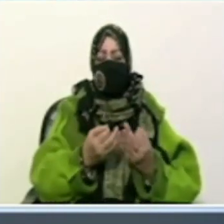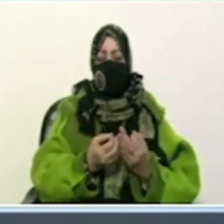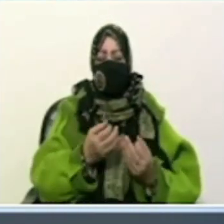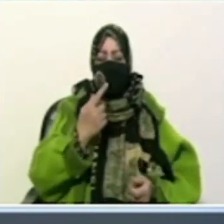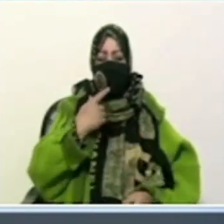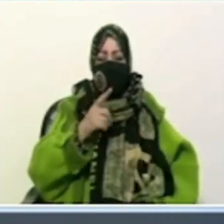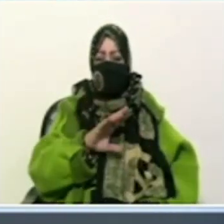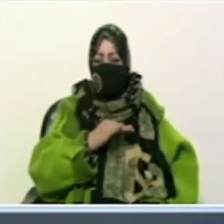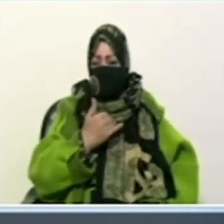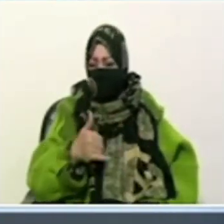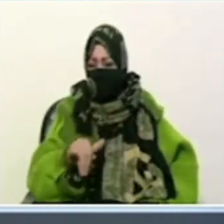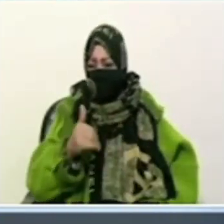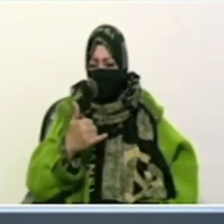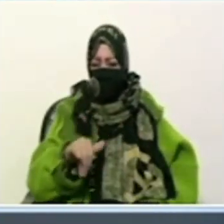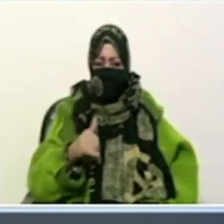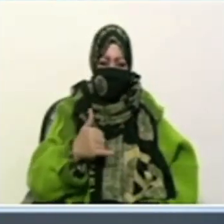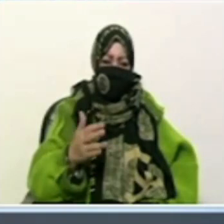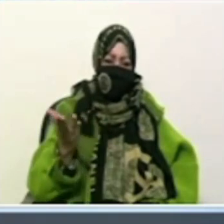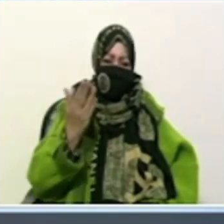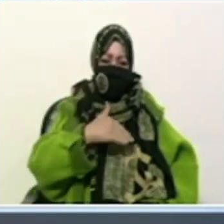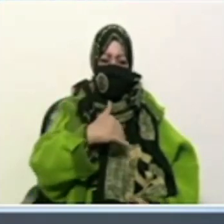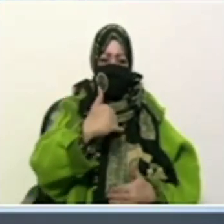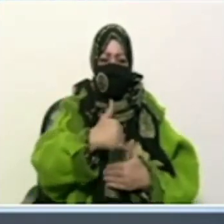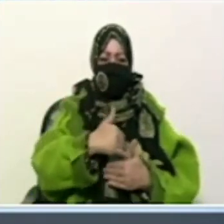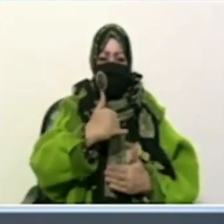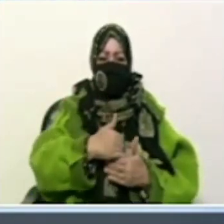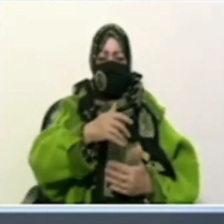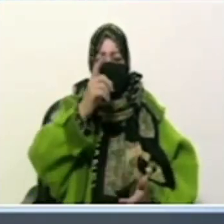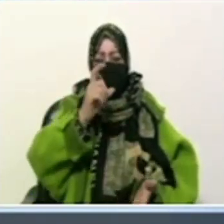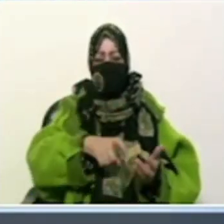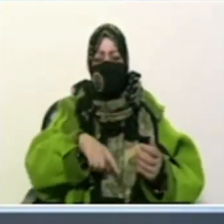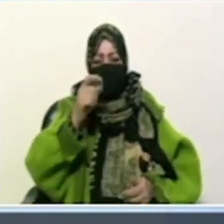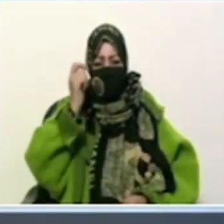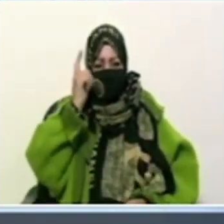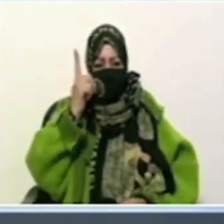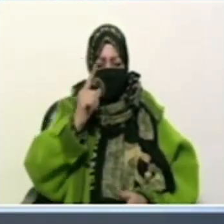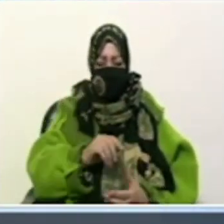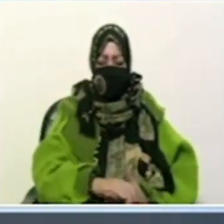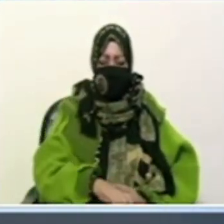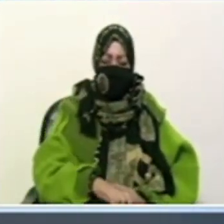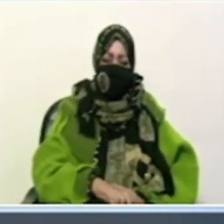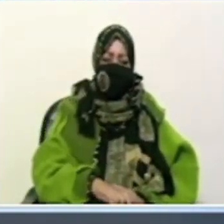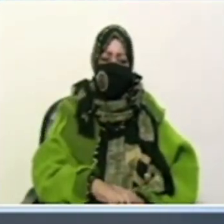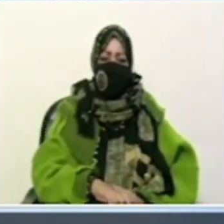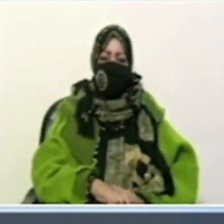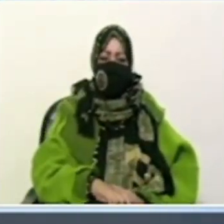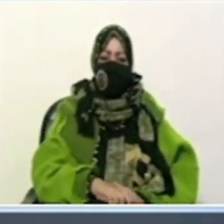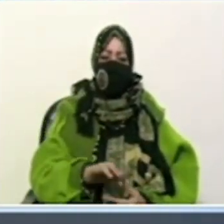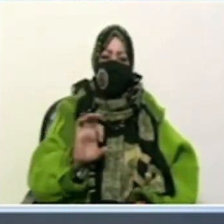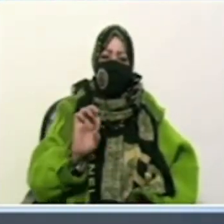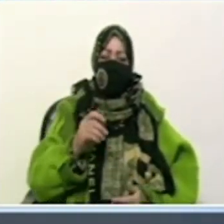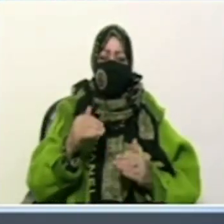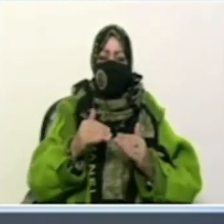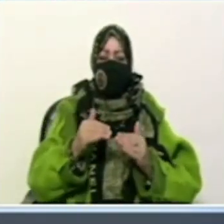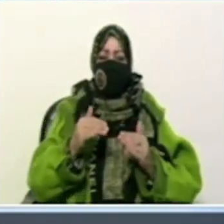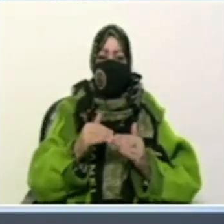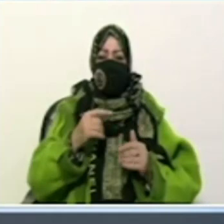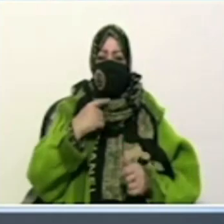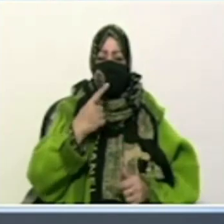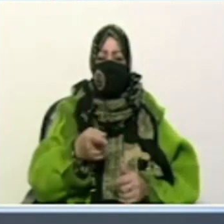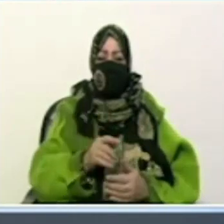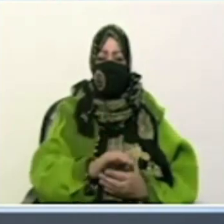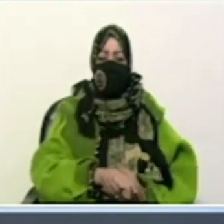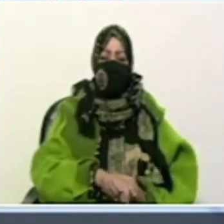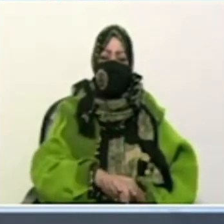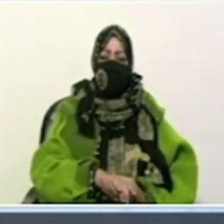سبها قال حكم من دخل المسجد ووجد قال الشيخ يدرس الدرس هل يصلي تحية